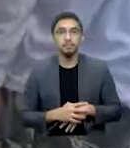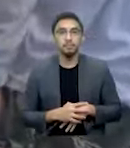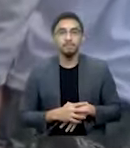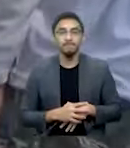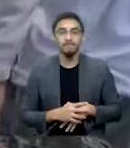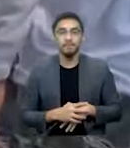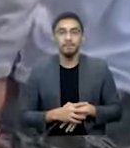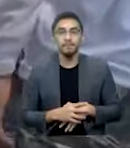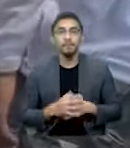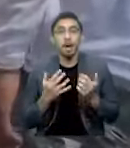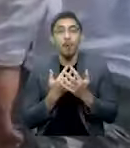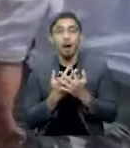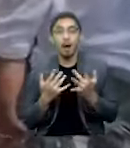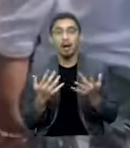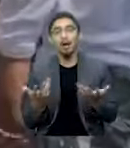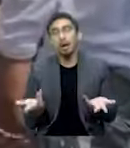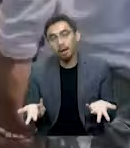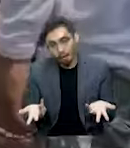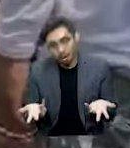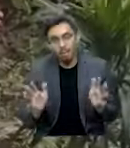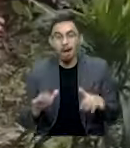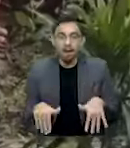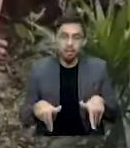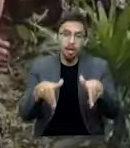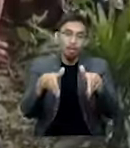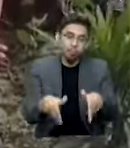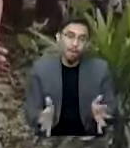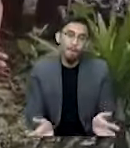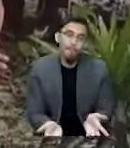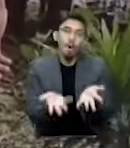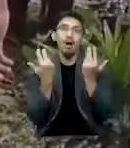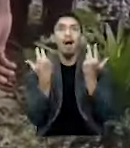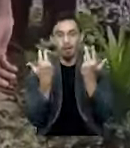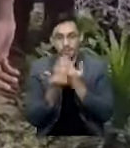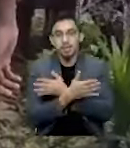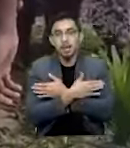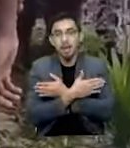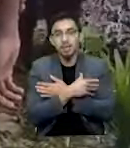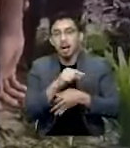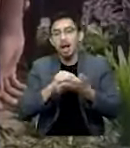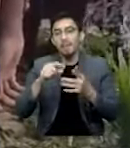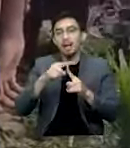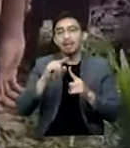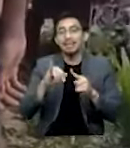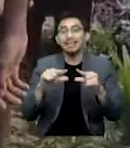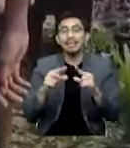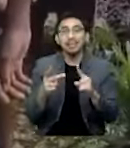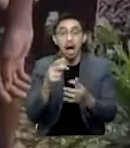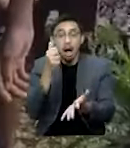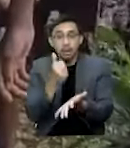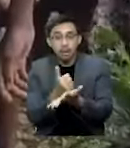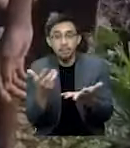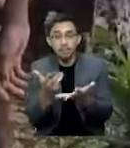Puluhan warga terpaksa membongkar lagi makam Ti'ah, warga Desa Tugusari, Kecamatan Bangsal Sari, Jember, yang baru dimakamkan